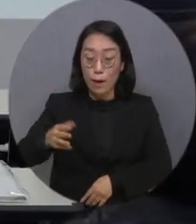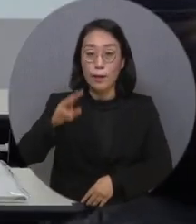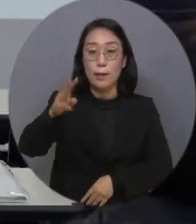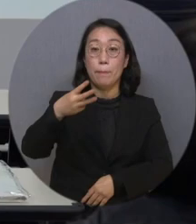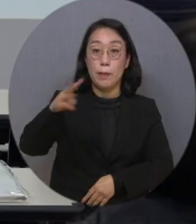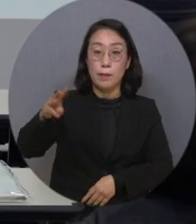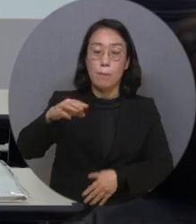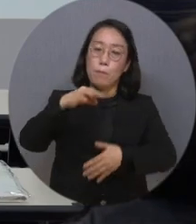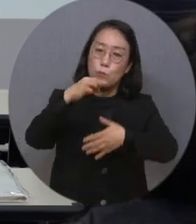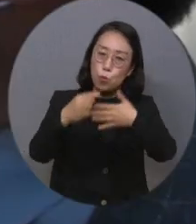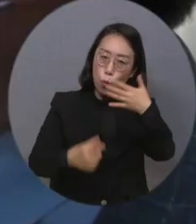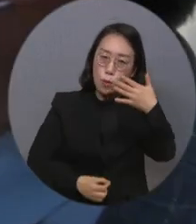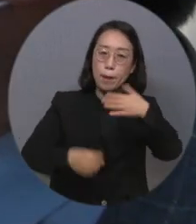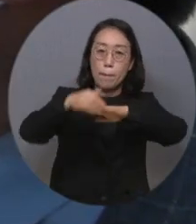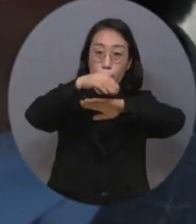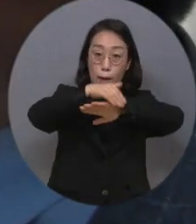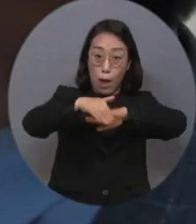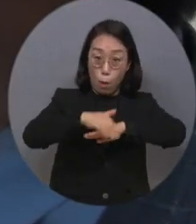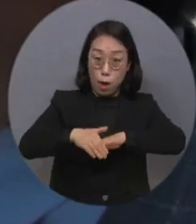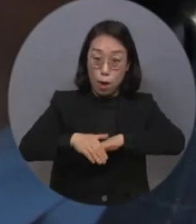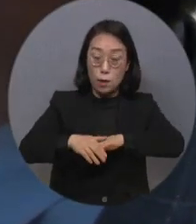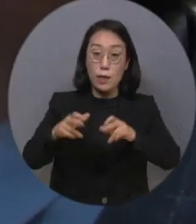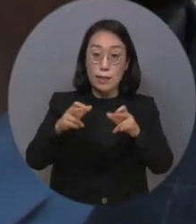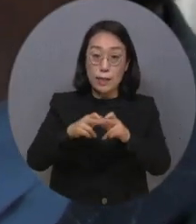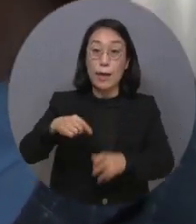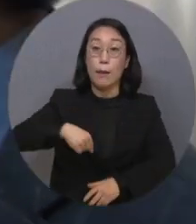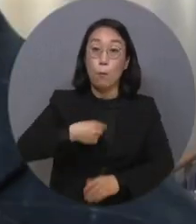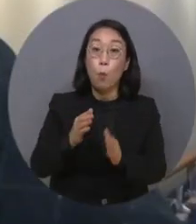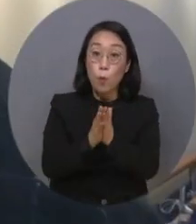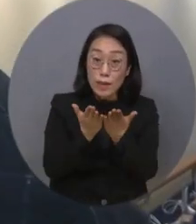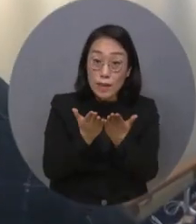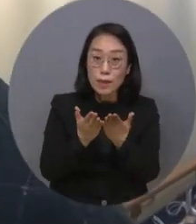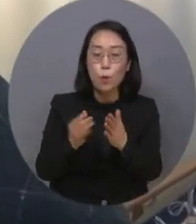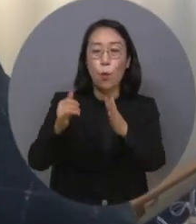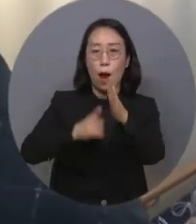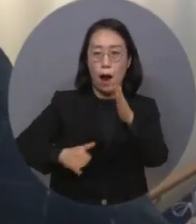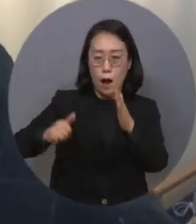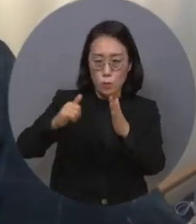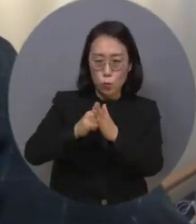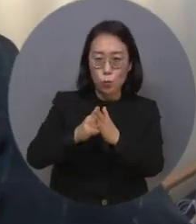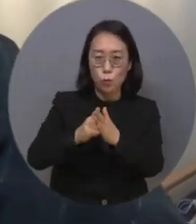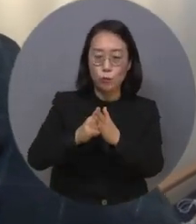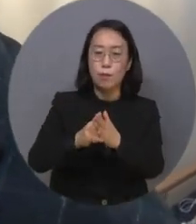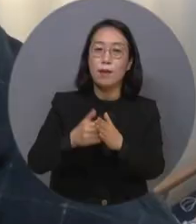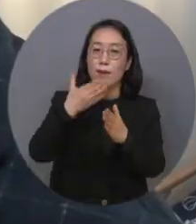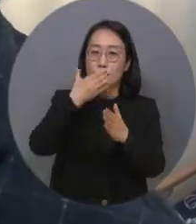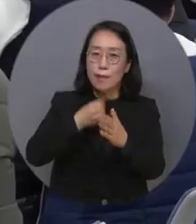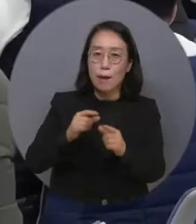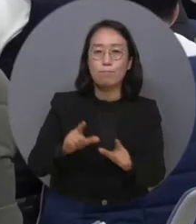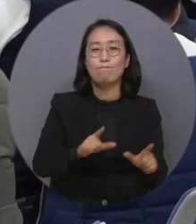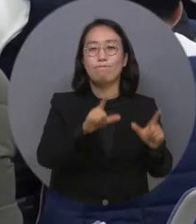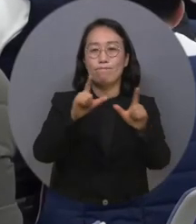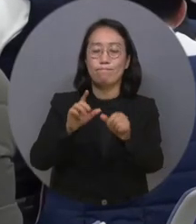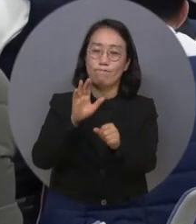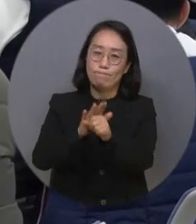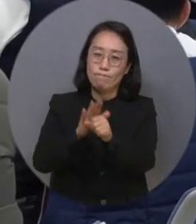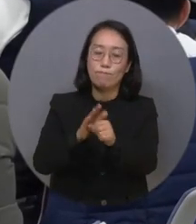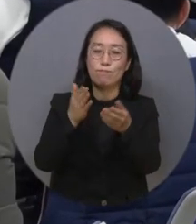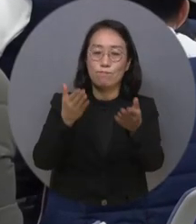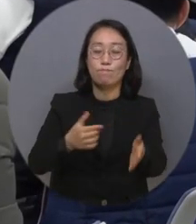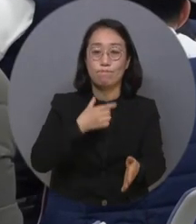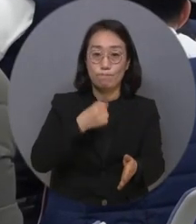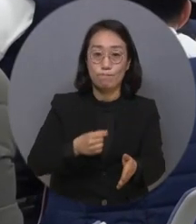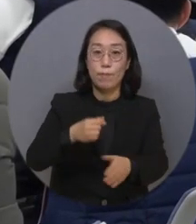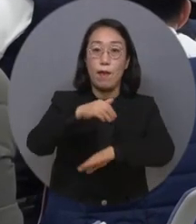303개의 프로그램을 계획해 지역의 장애 당사자들과 가족의 삶의 변화를 추구하고 있습니다. 사업 설명회에